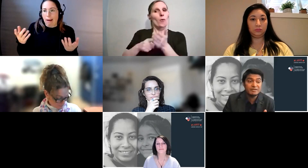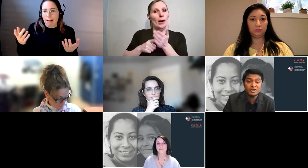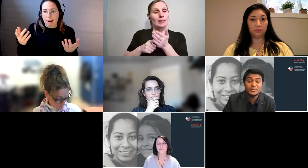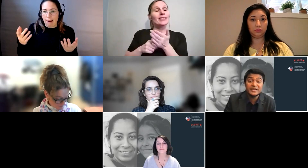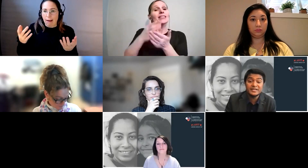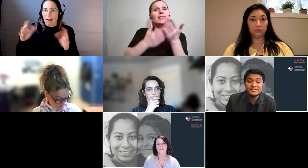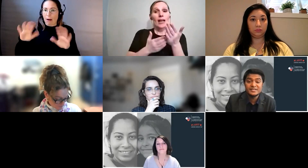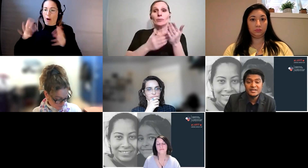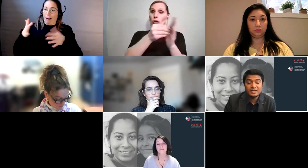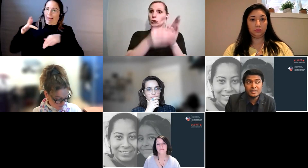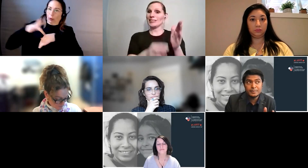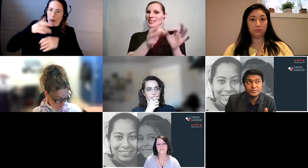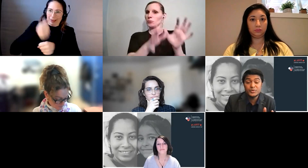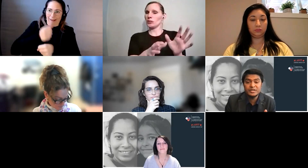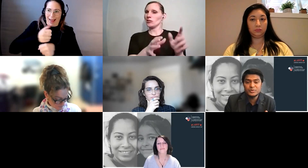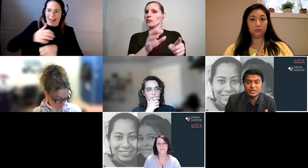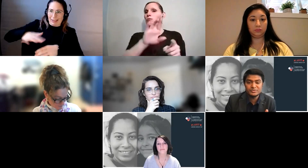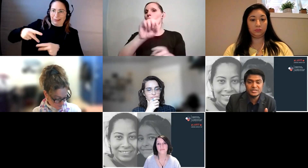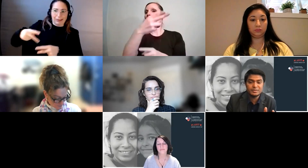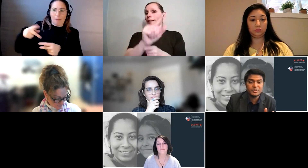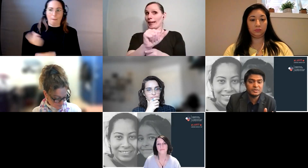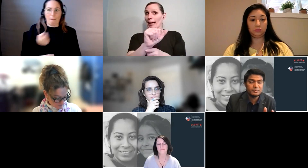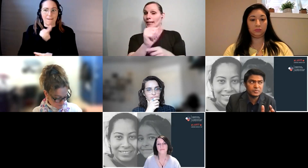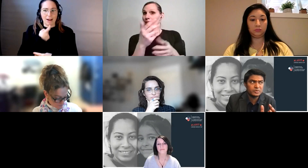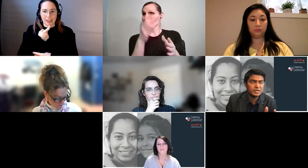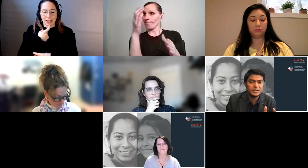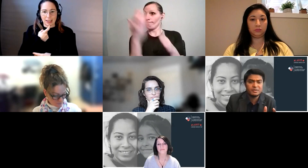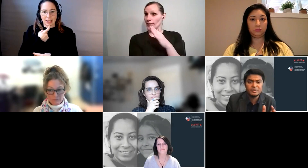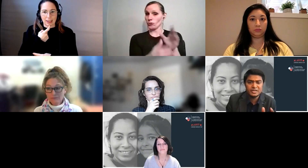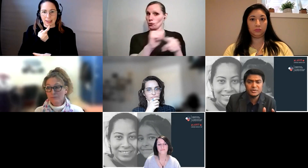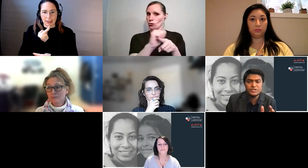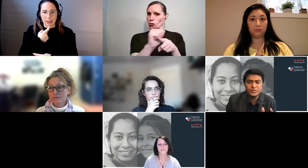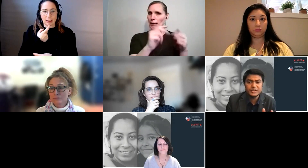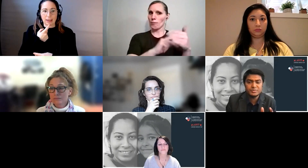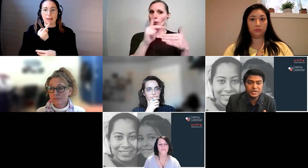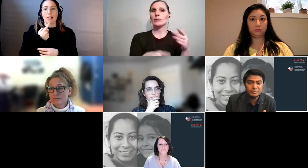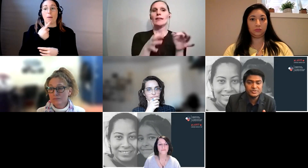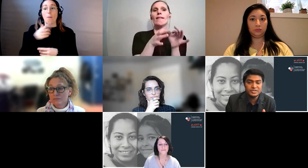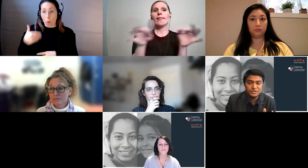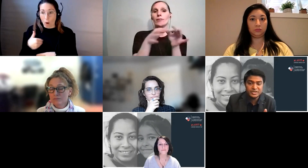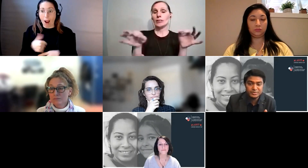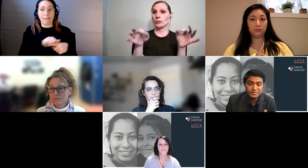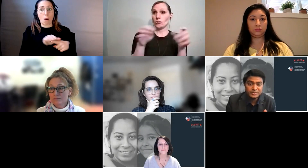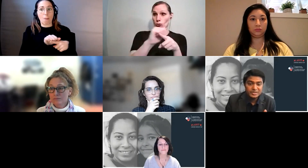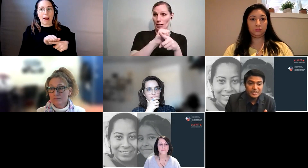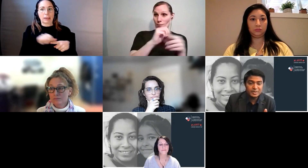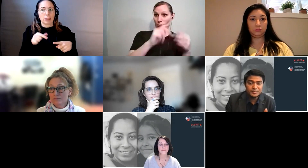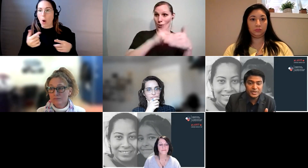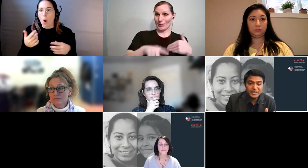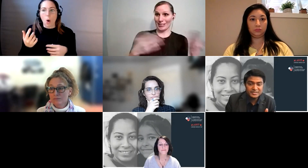de travail. Puis, les programmes de formation ne sont pas toujours disponibles en